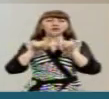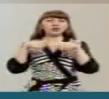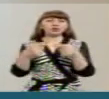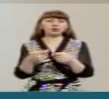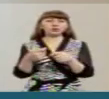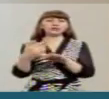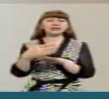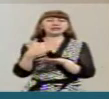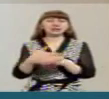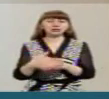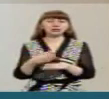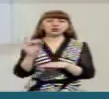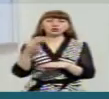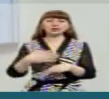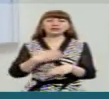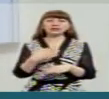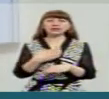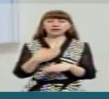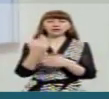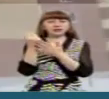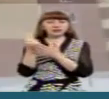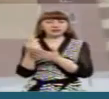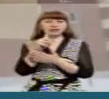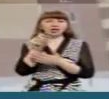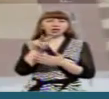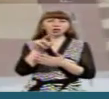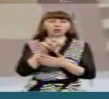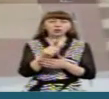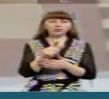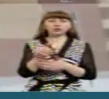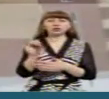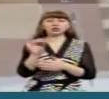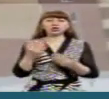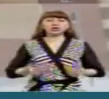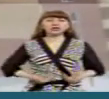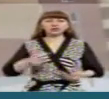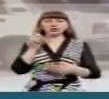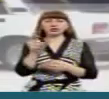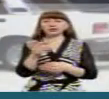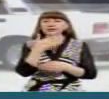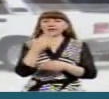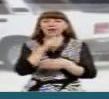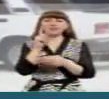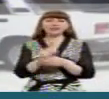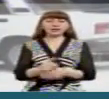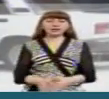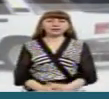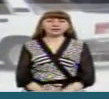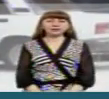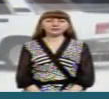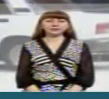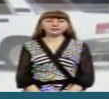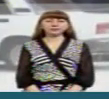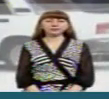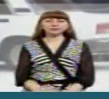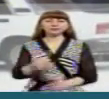Мұндағы негізгі қағида мөлшерлеменің көбейтілмеуі, яғни қарызды беруде, қызмет көрсетуде ешқандай комиссия алынбайды. Басы талап